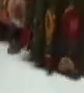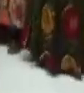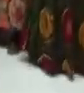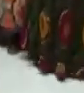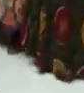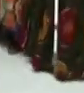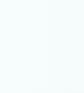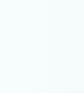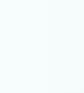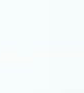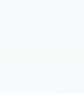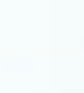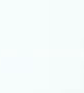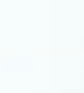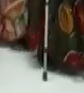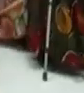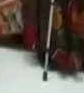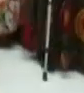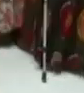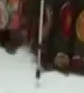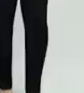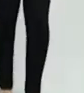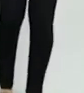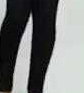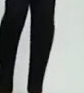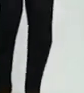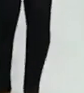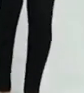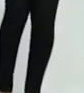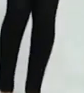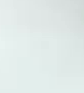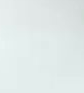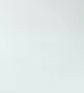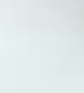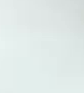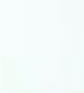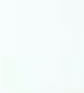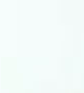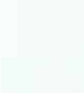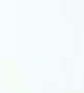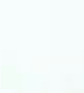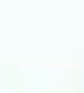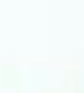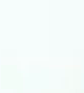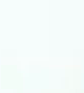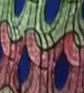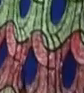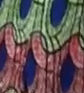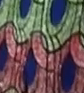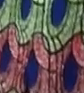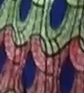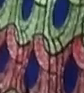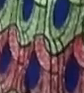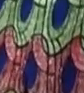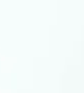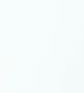wewe umo? Karekebishe taarifa zako. Je, wewe umo? Tahakiki taarifa zako. Je,